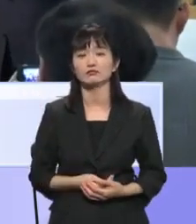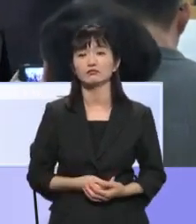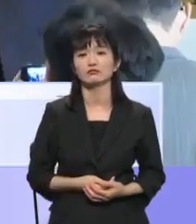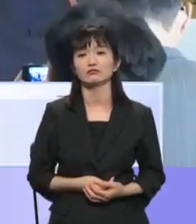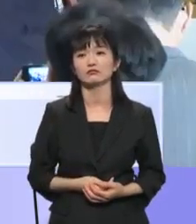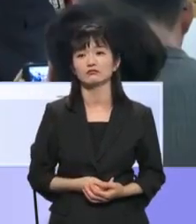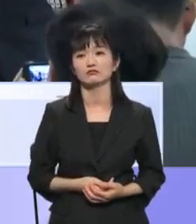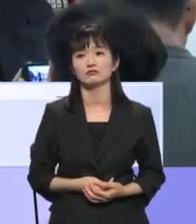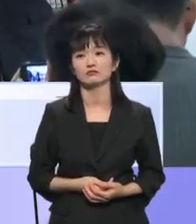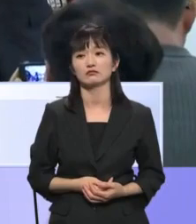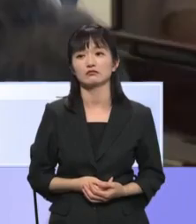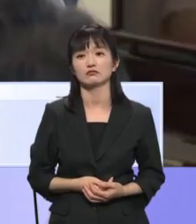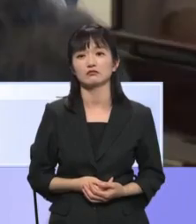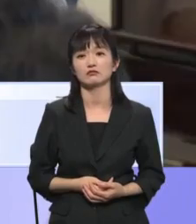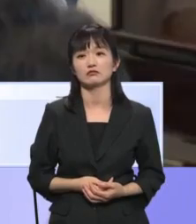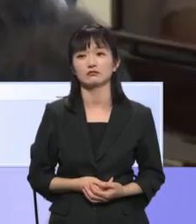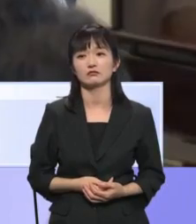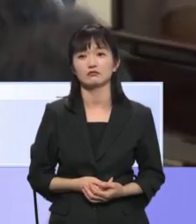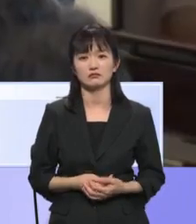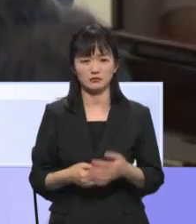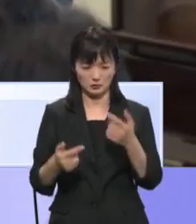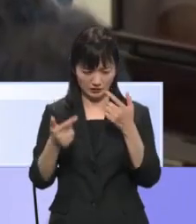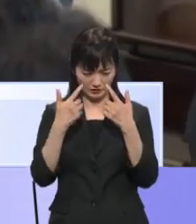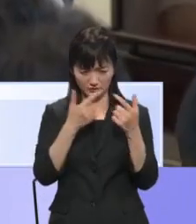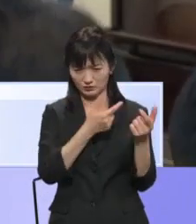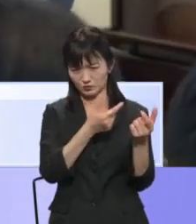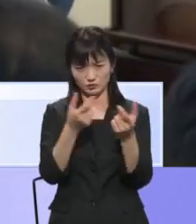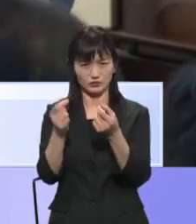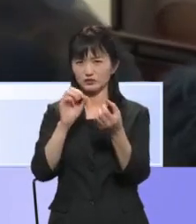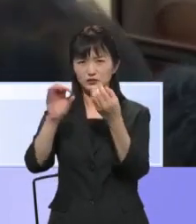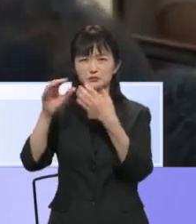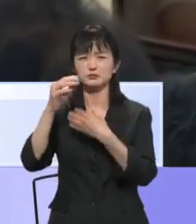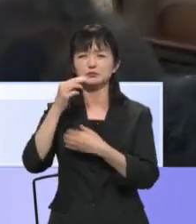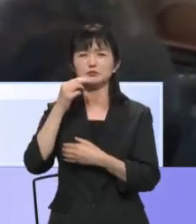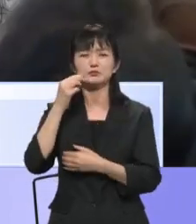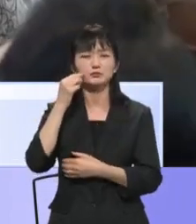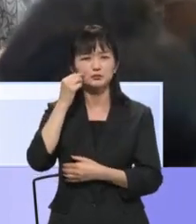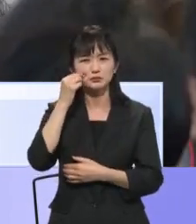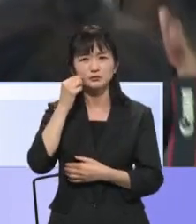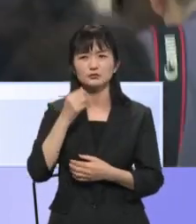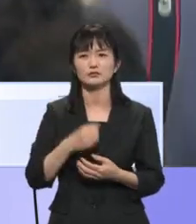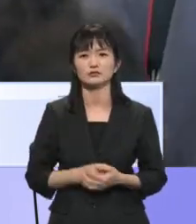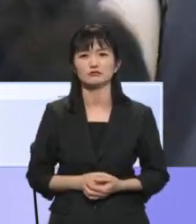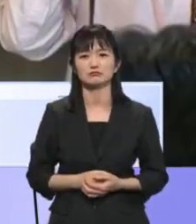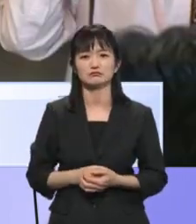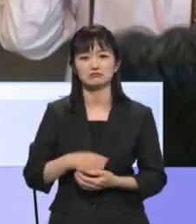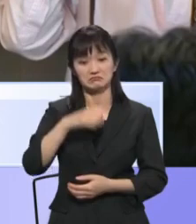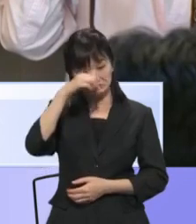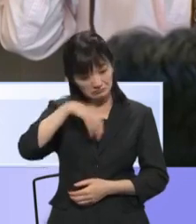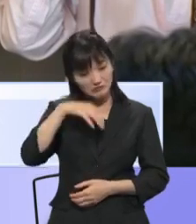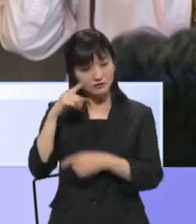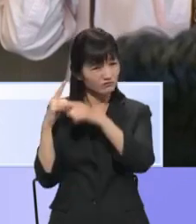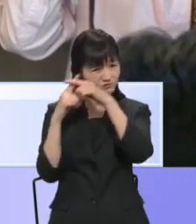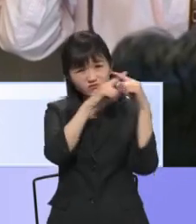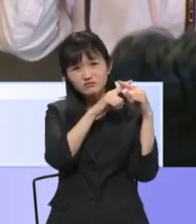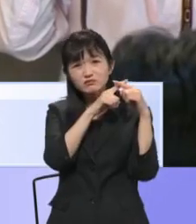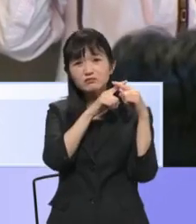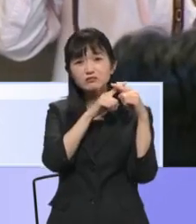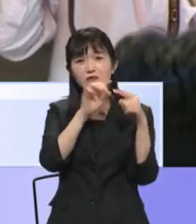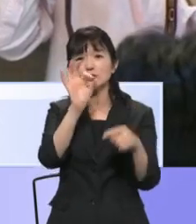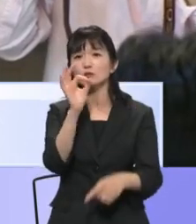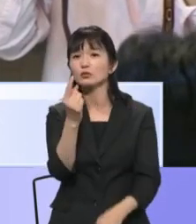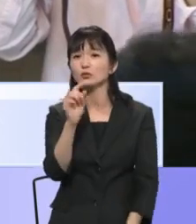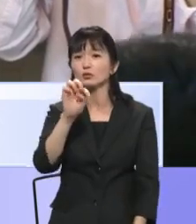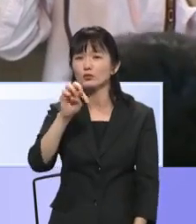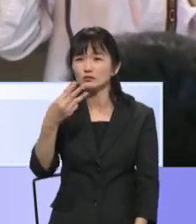된 단일한 한번 답을 주지 못하고 있는 그런 상황에서 무작정 오물이다 점점 말이 거칠어지고 있는